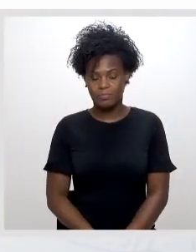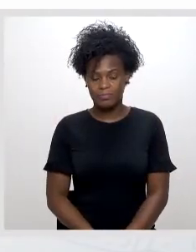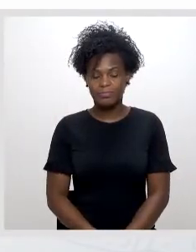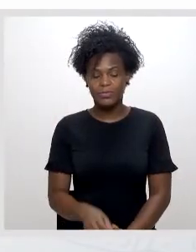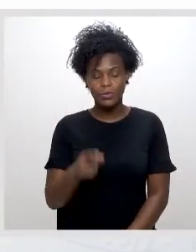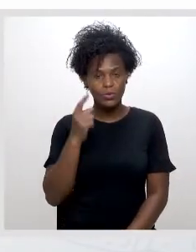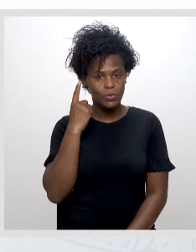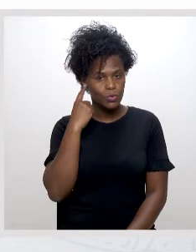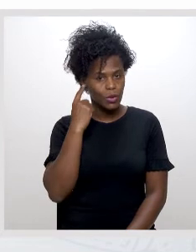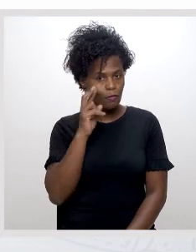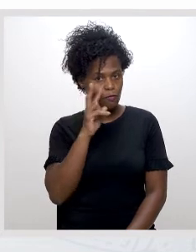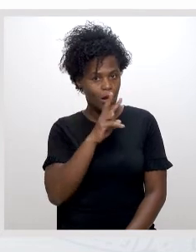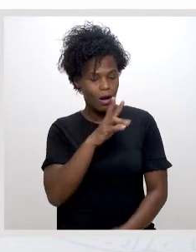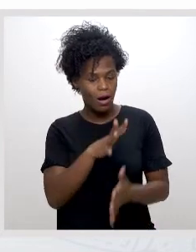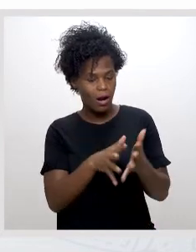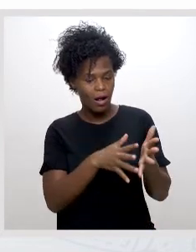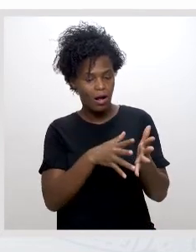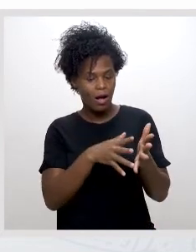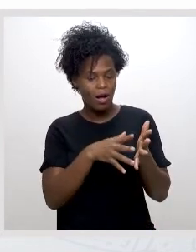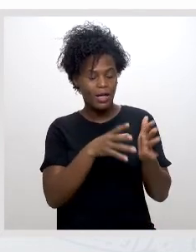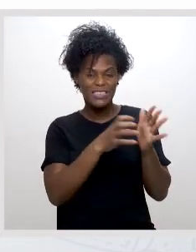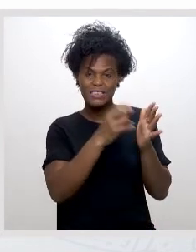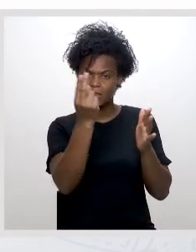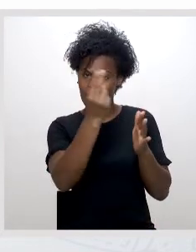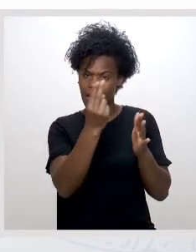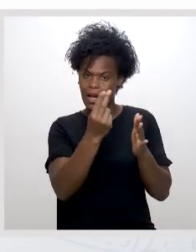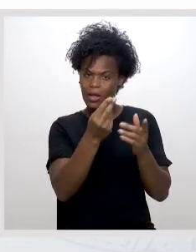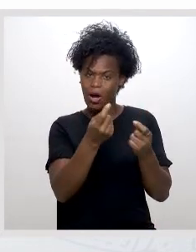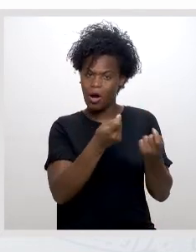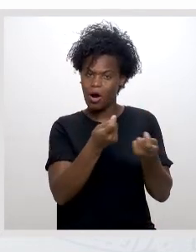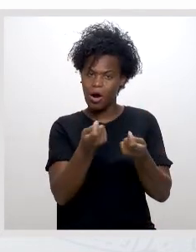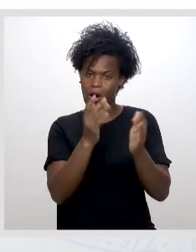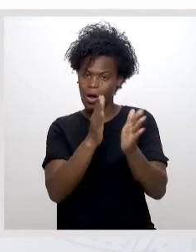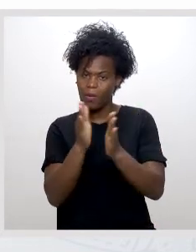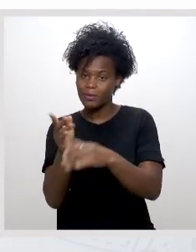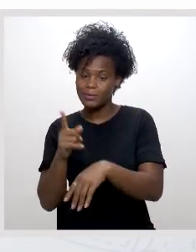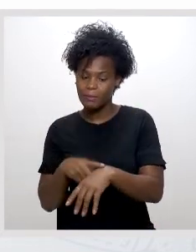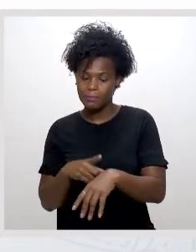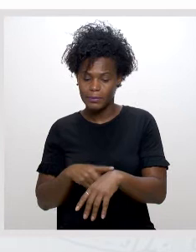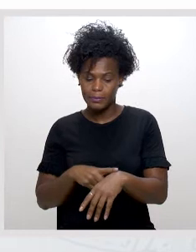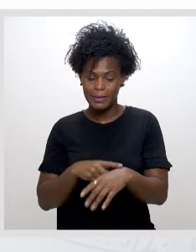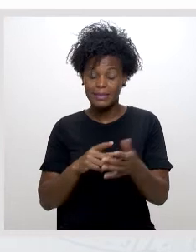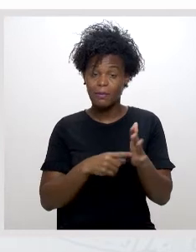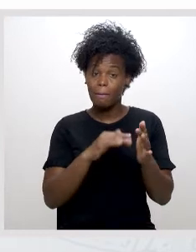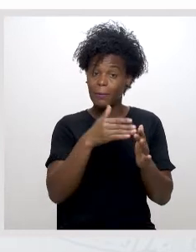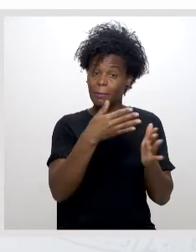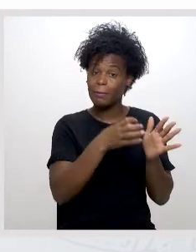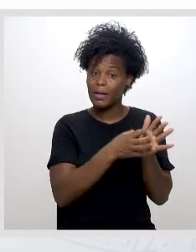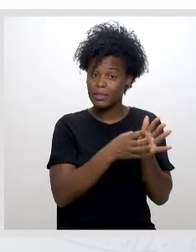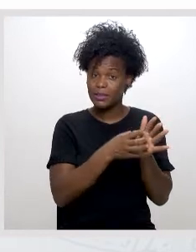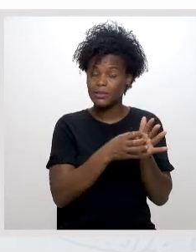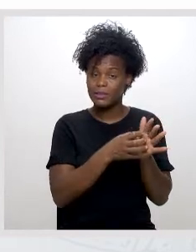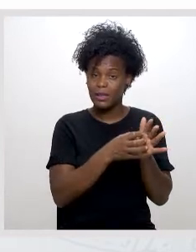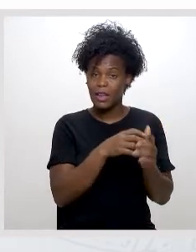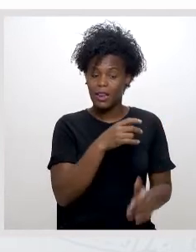Écoute et remets les dessins dans l'ordre chronologique. Je te donne l'exemple de la première image. Ici,